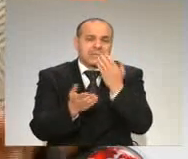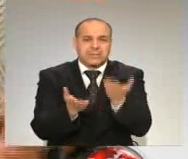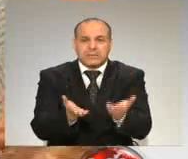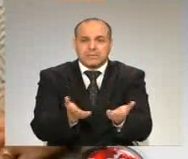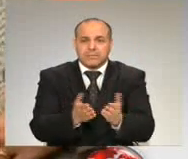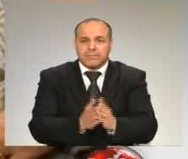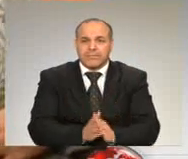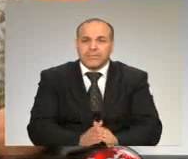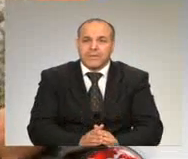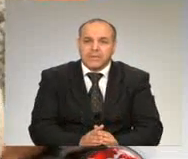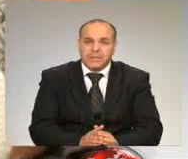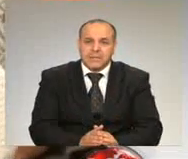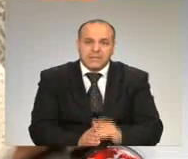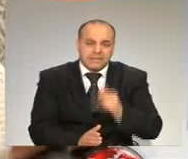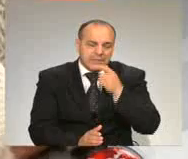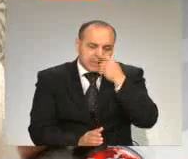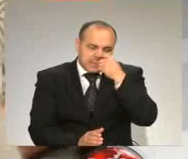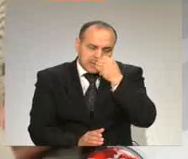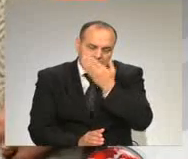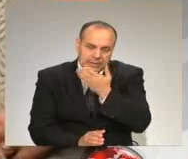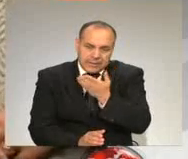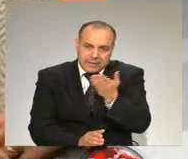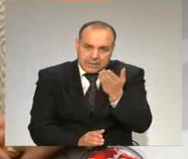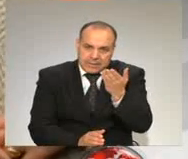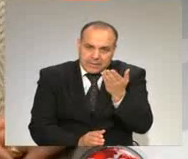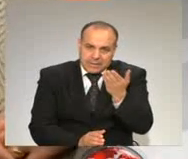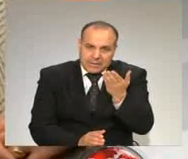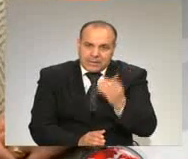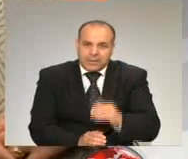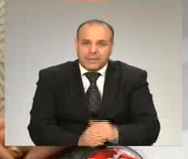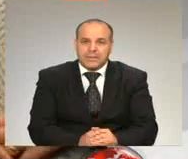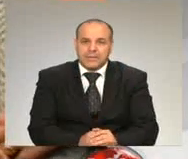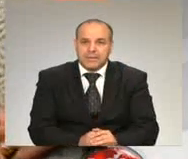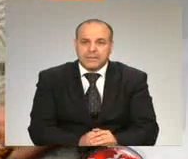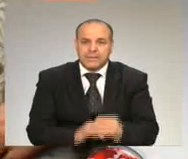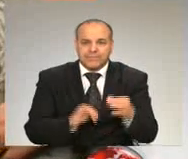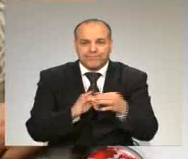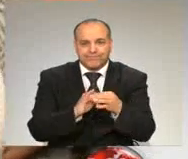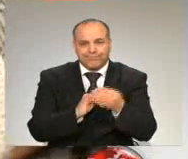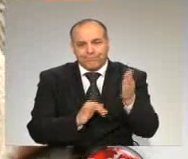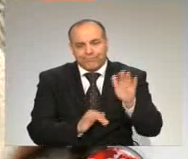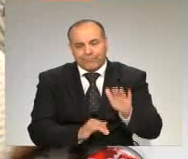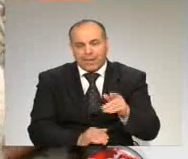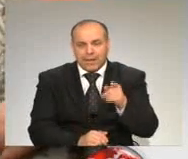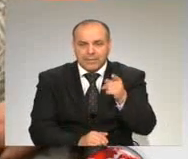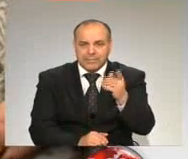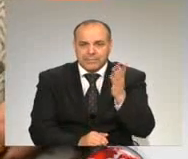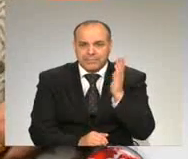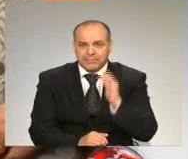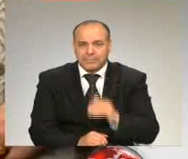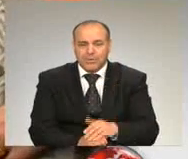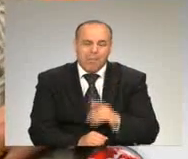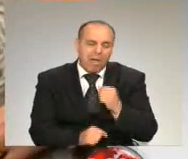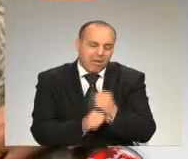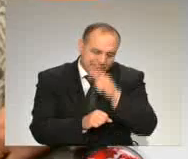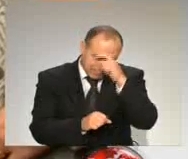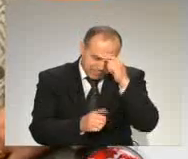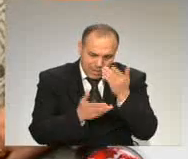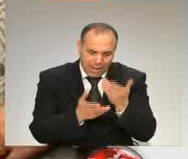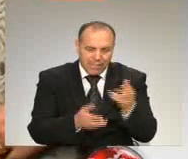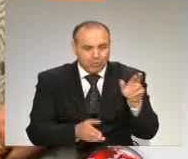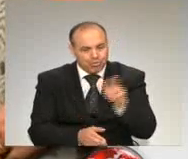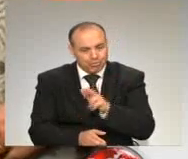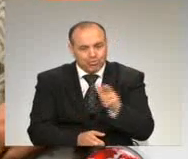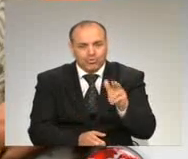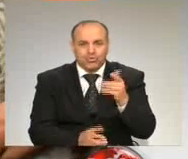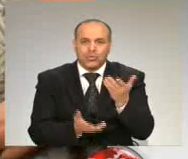تسبع ما بدش نمطر، لي قلت لي نستنى بابي يجي نمطر، هو ينزل الرمضة واللي يجي يروح يمشي له